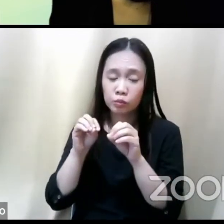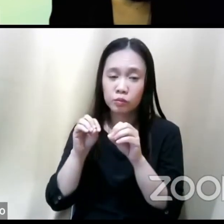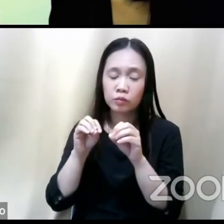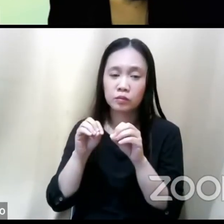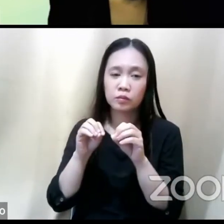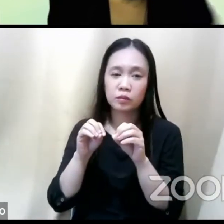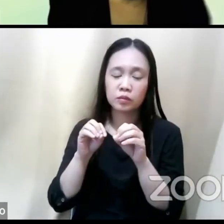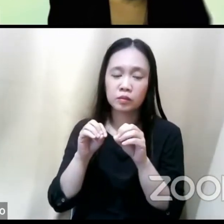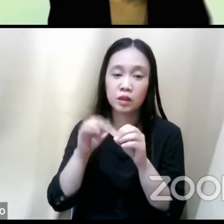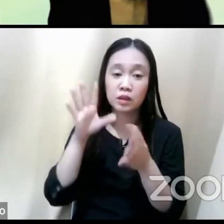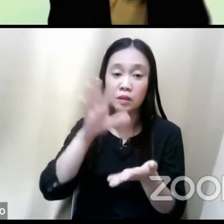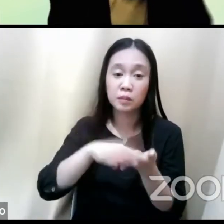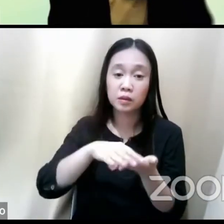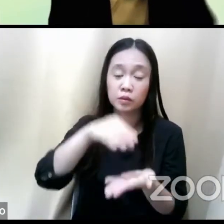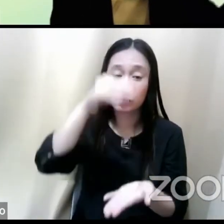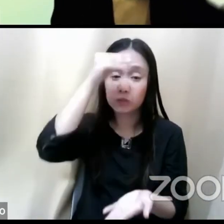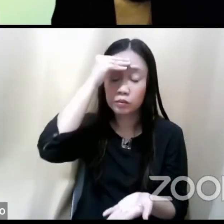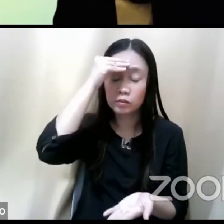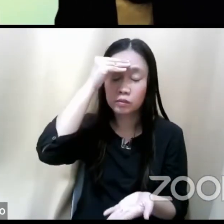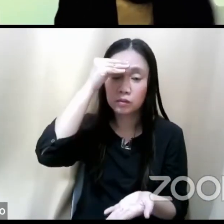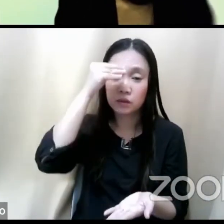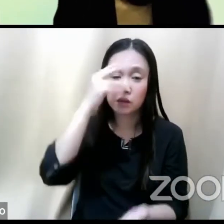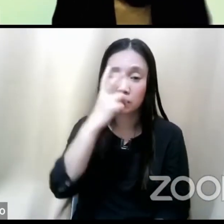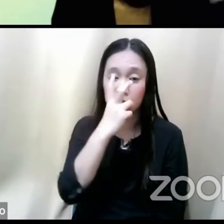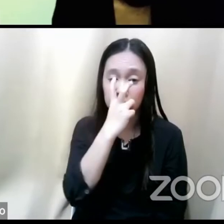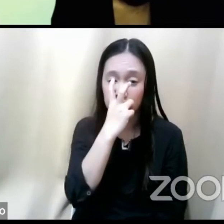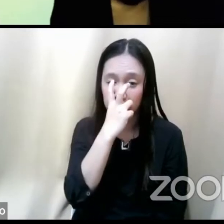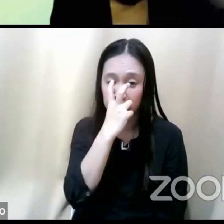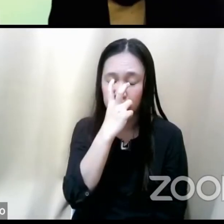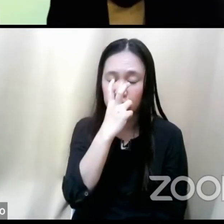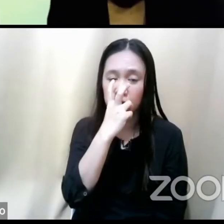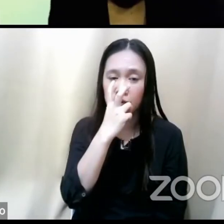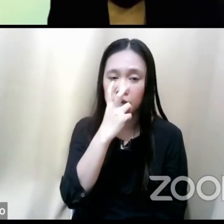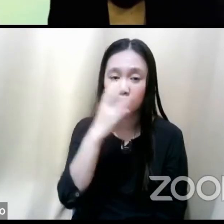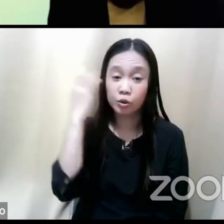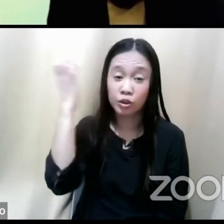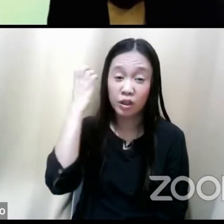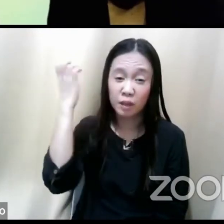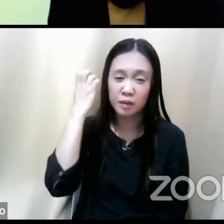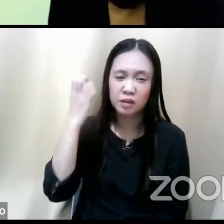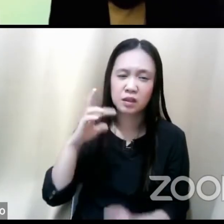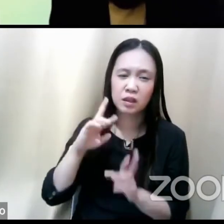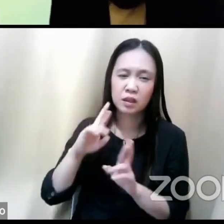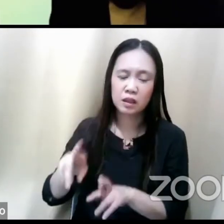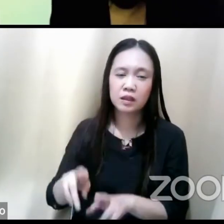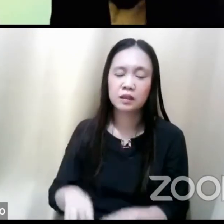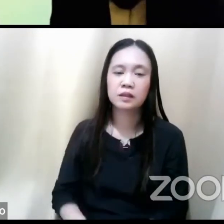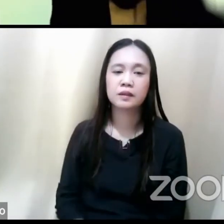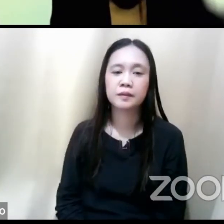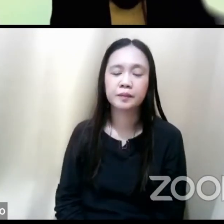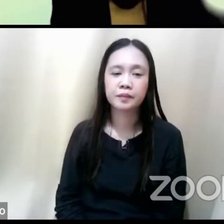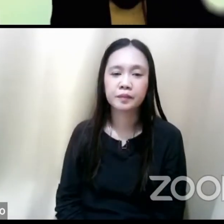at matutunan, no, ng mga bulag, no? Ang mga emergency response. So sinabi ka na, Teacher Mark,